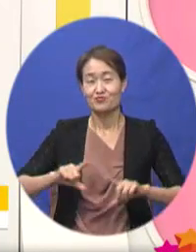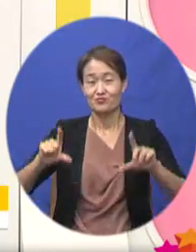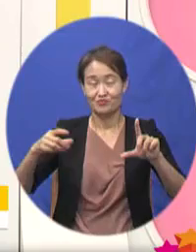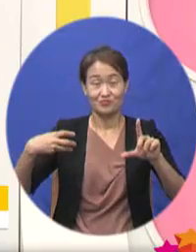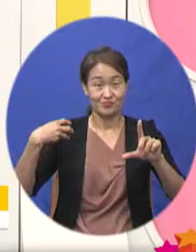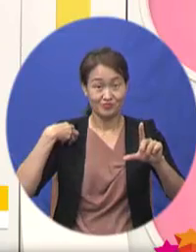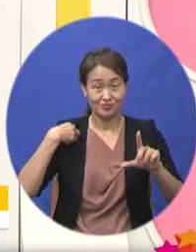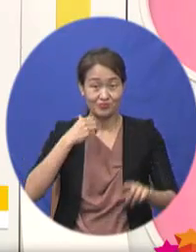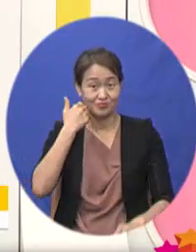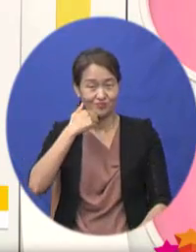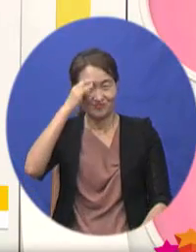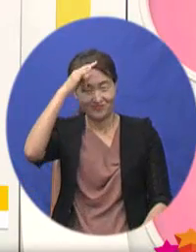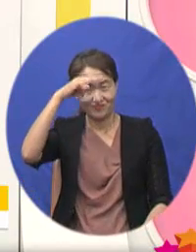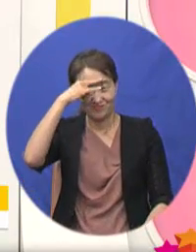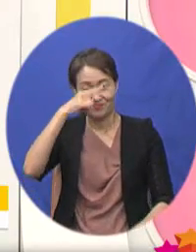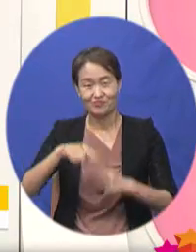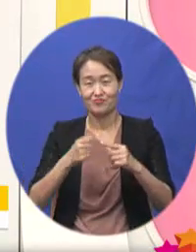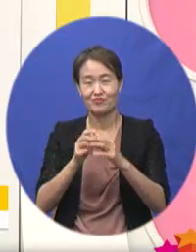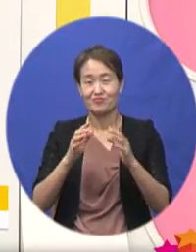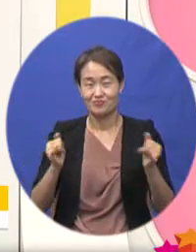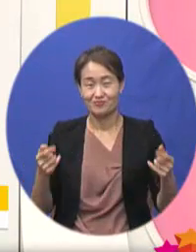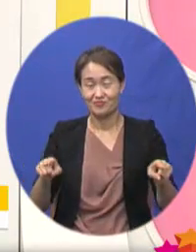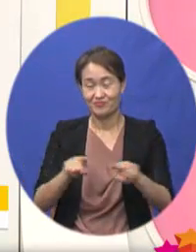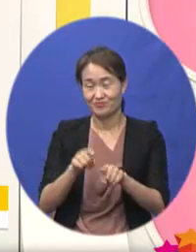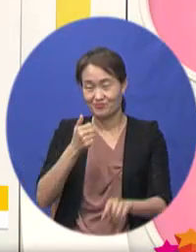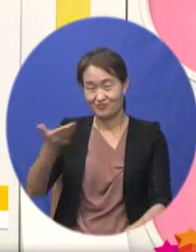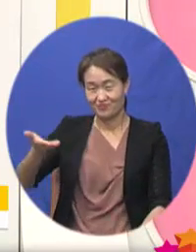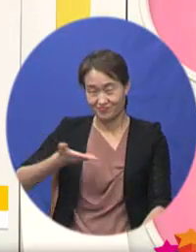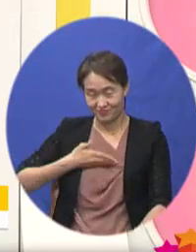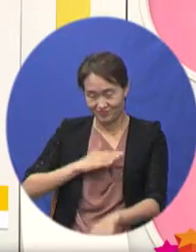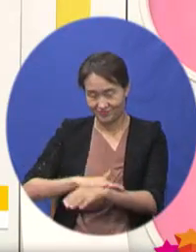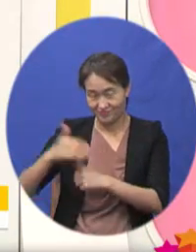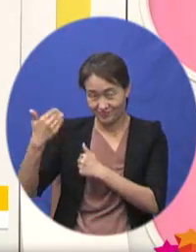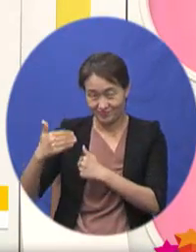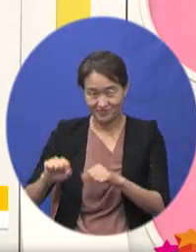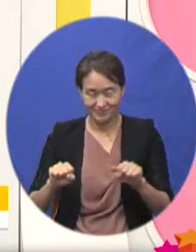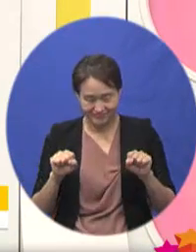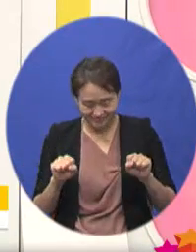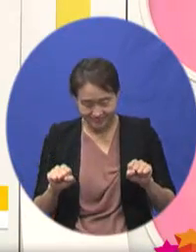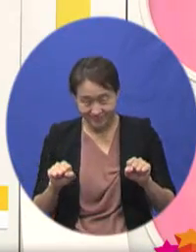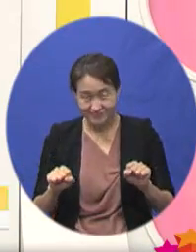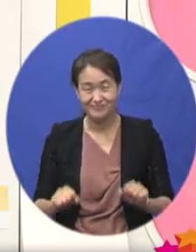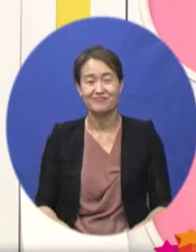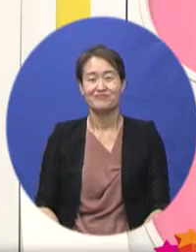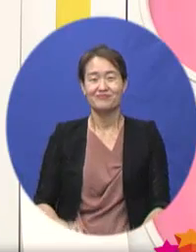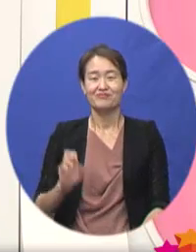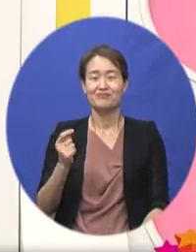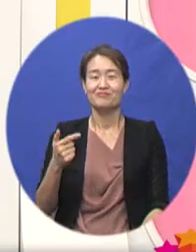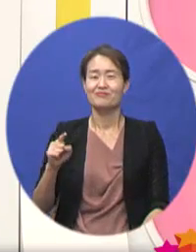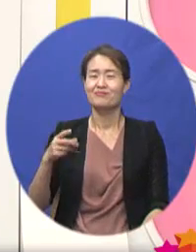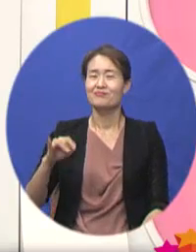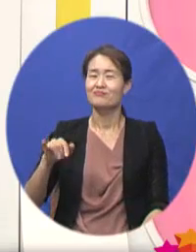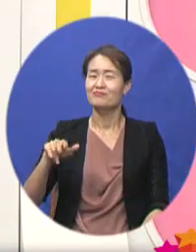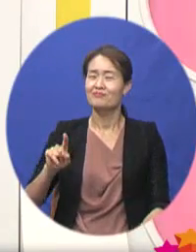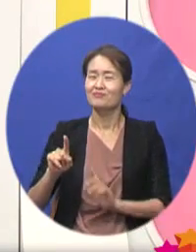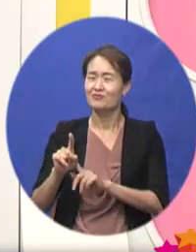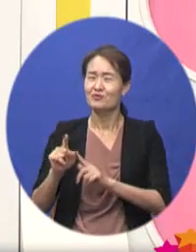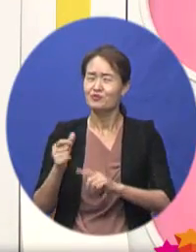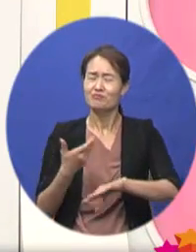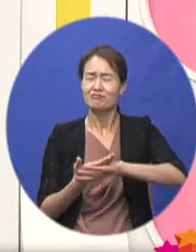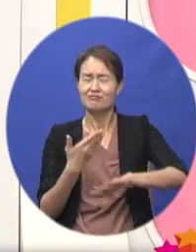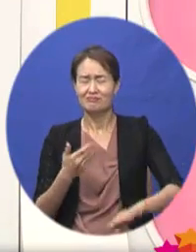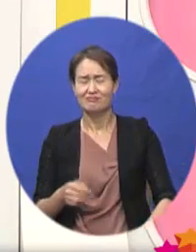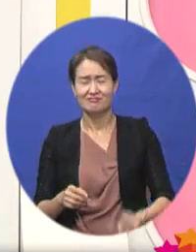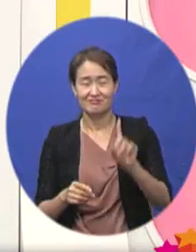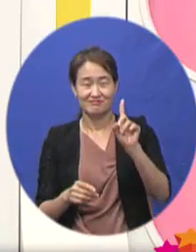책임지고 계시는 네. 우리 윤남수아 선생님 같이 소개해드릴게요. 잘 부탁드리겠습니다. 예, 모나리자. 모나리자하고 조금 틀린 게 딱